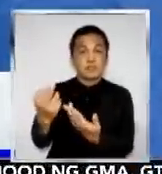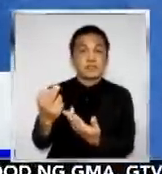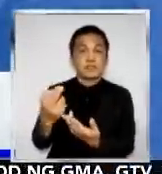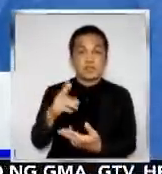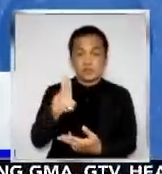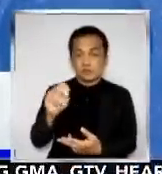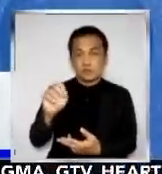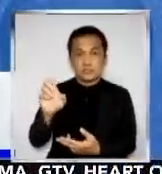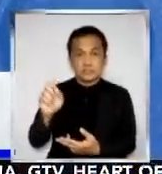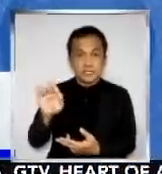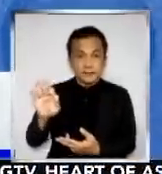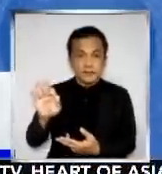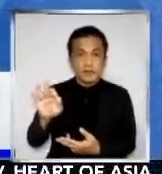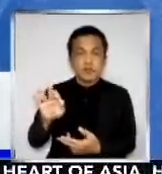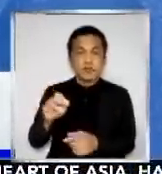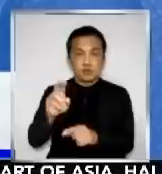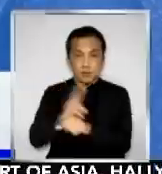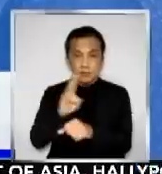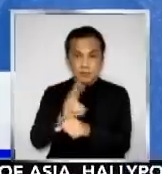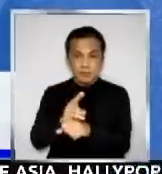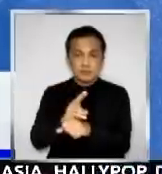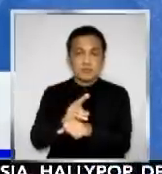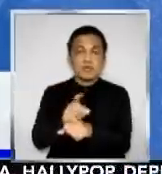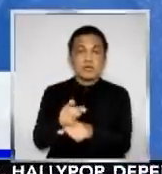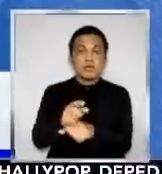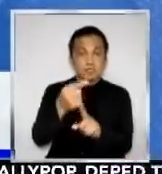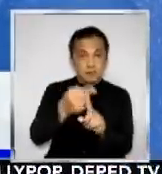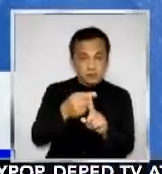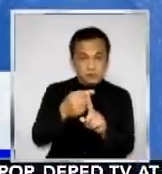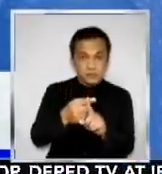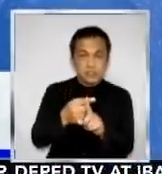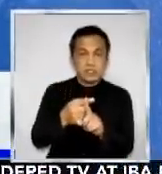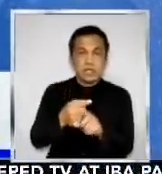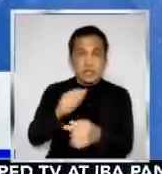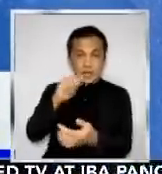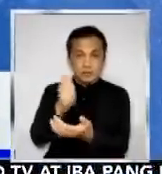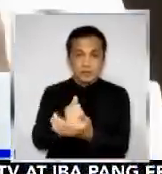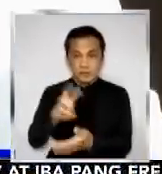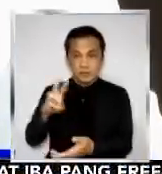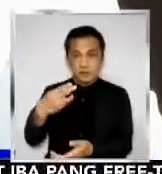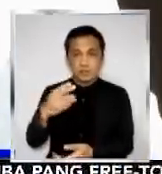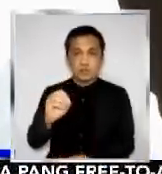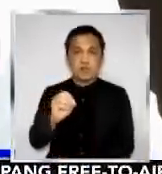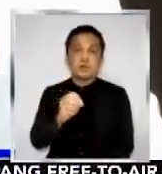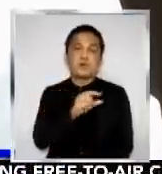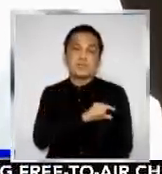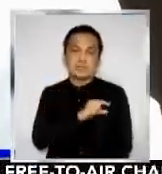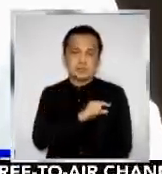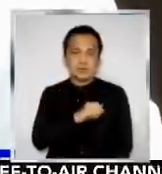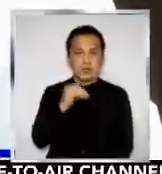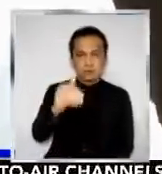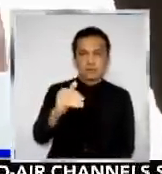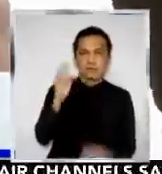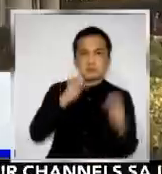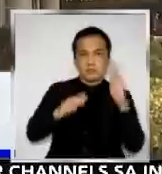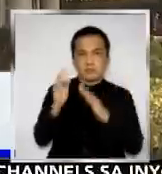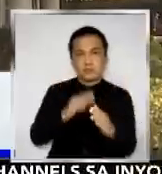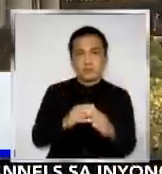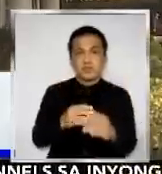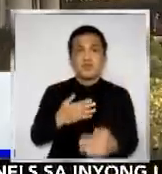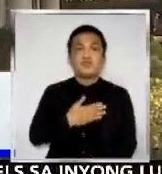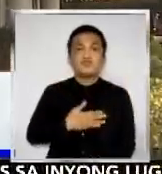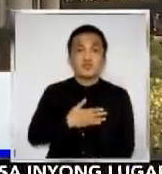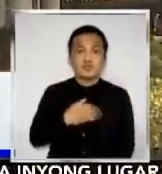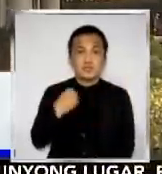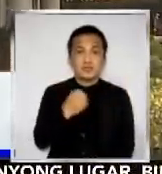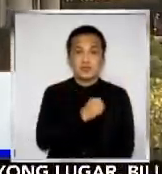temperature loggers na aprobado ng WHO ang kalidad para maiwasan ang ganitong problema. Gusto ni Senator Kiko Pangilina na